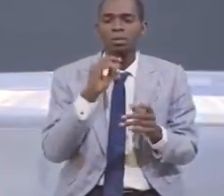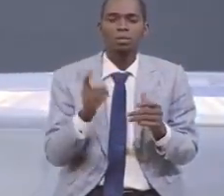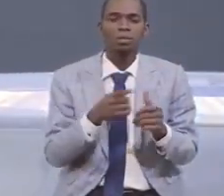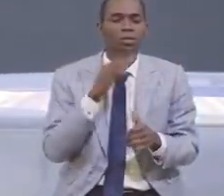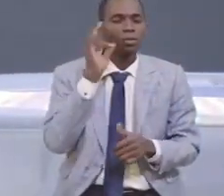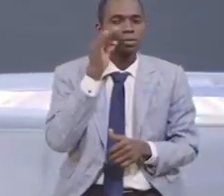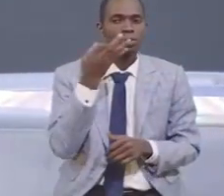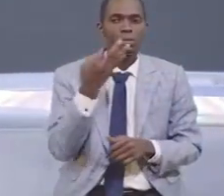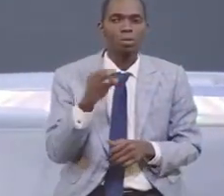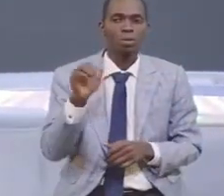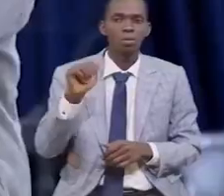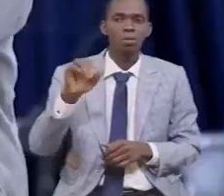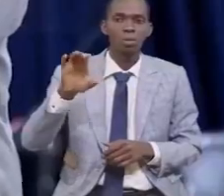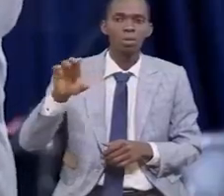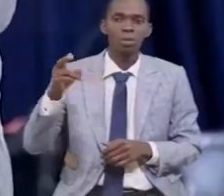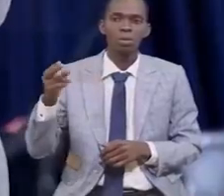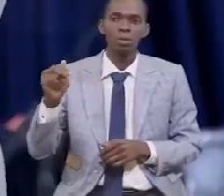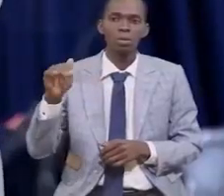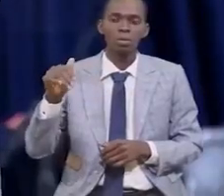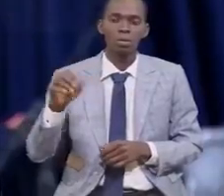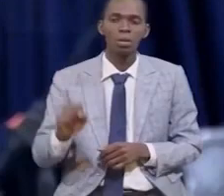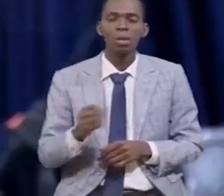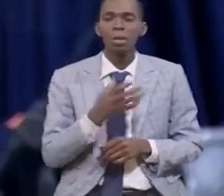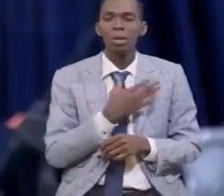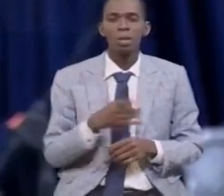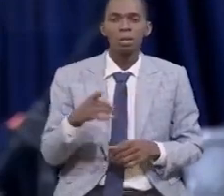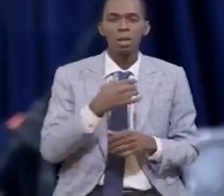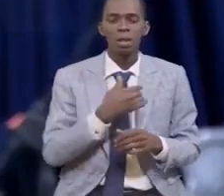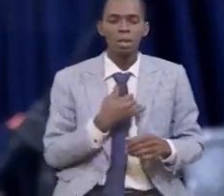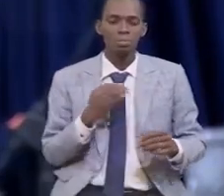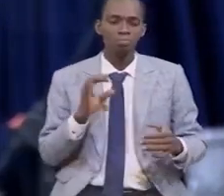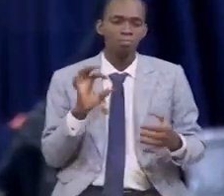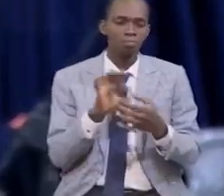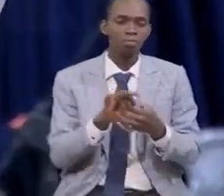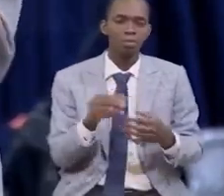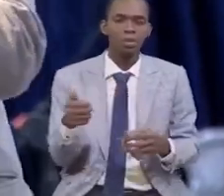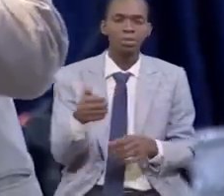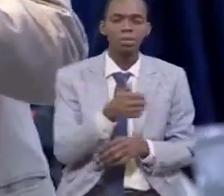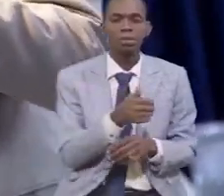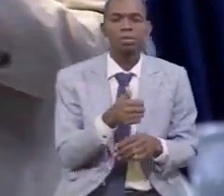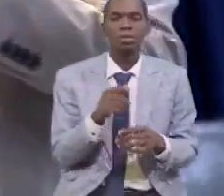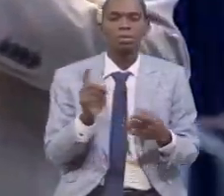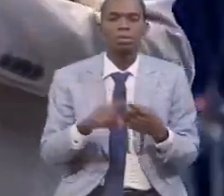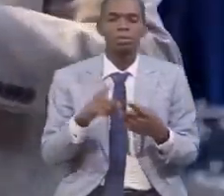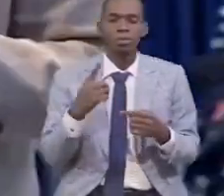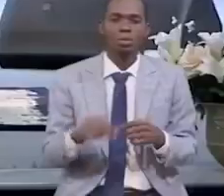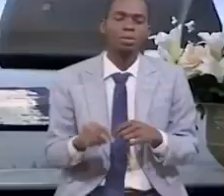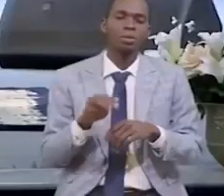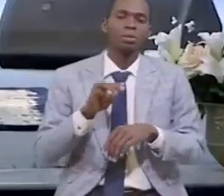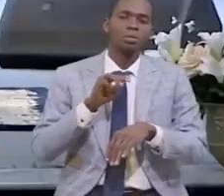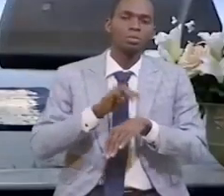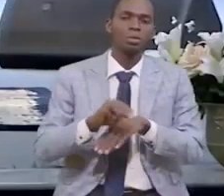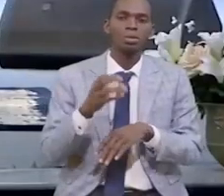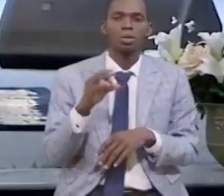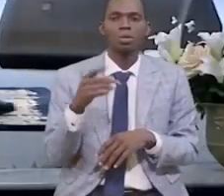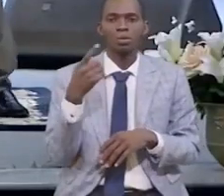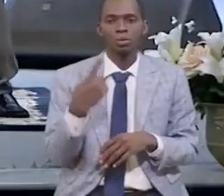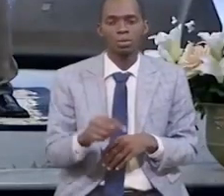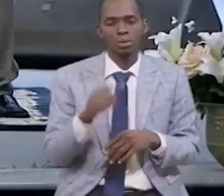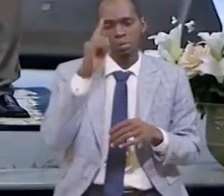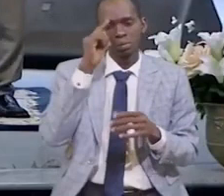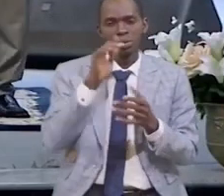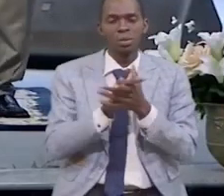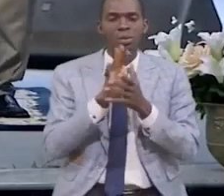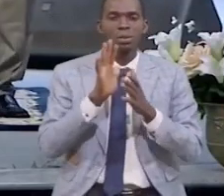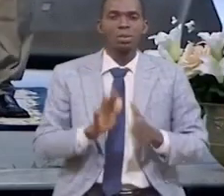దే హావ్ అడిక్టెడ్ దెంసెల్వ్స్ టు ద మినిస్ట్రీ of the saints. Sodarlara nenu meeku